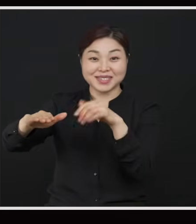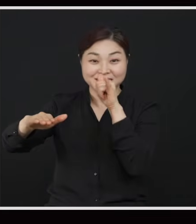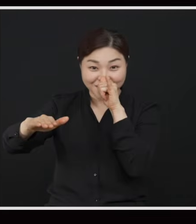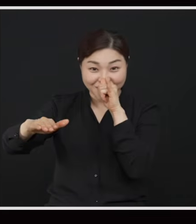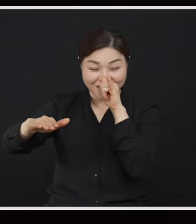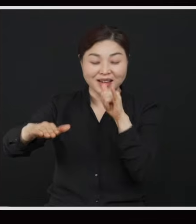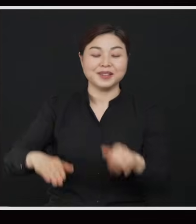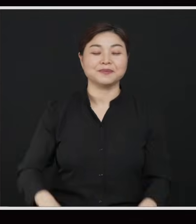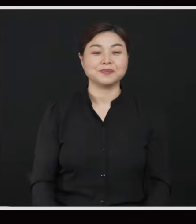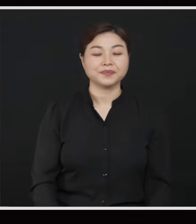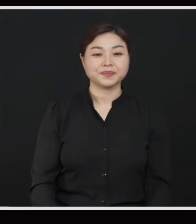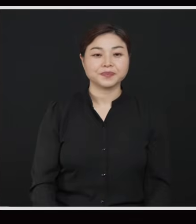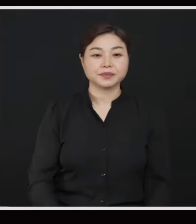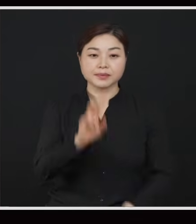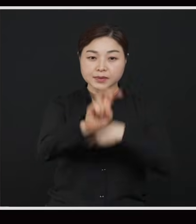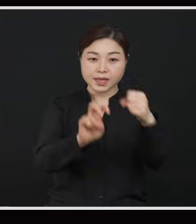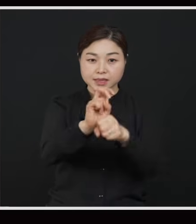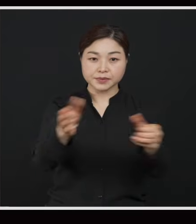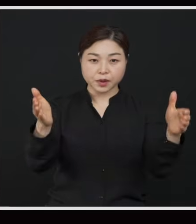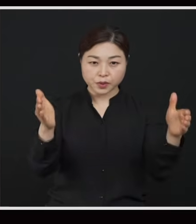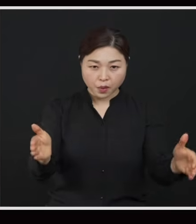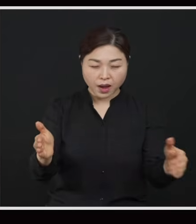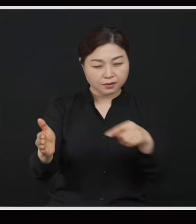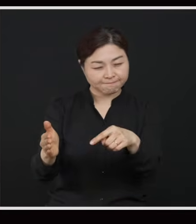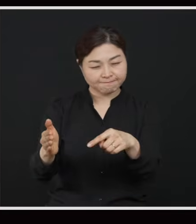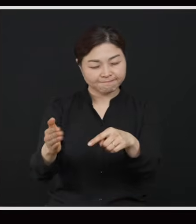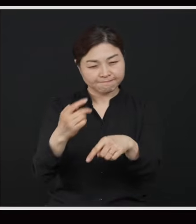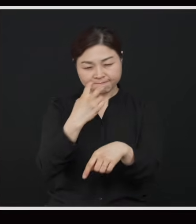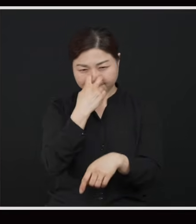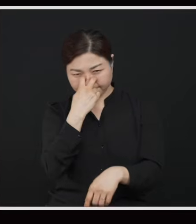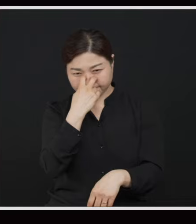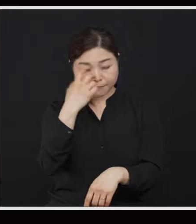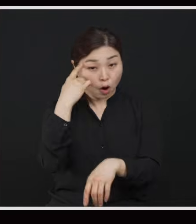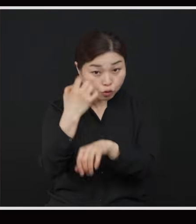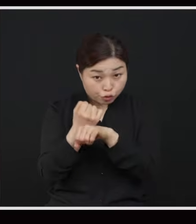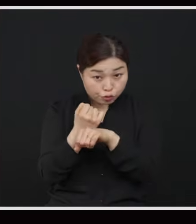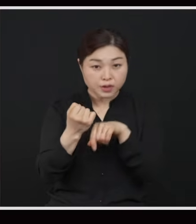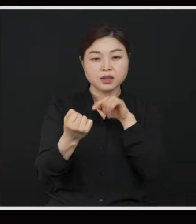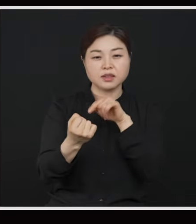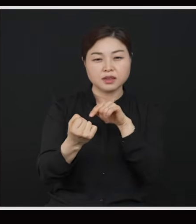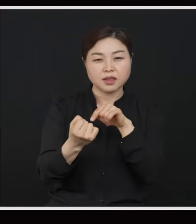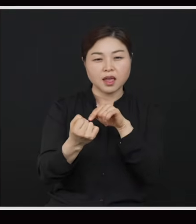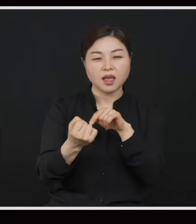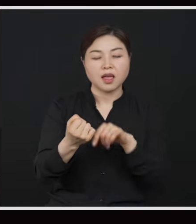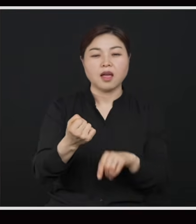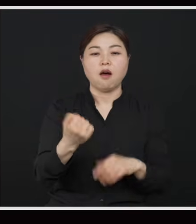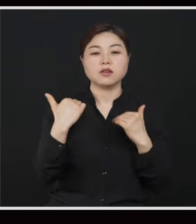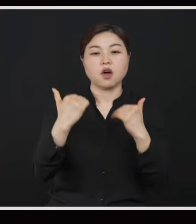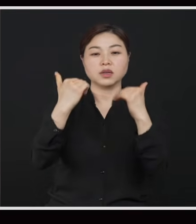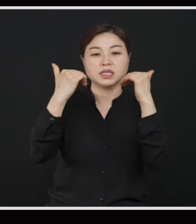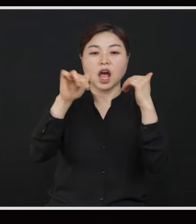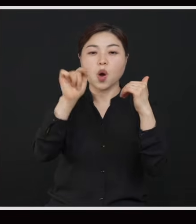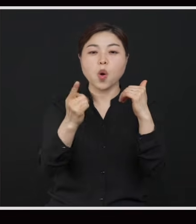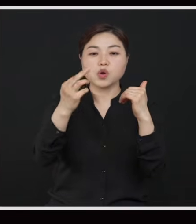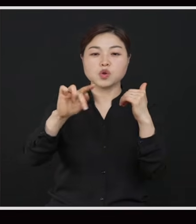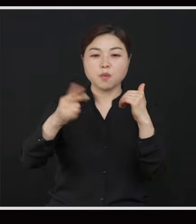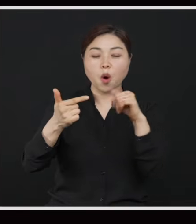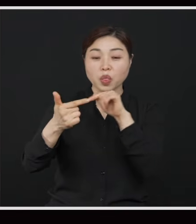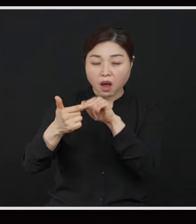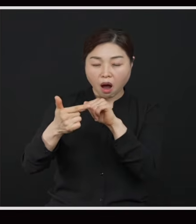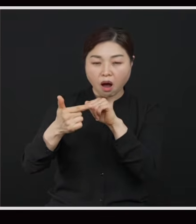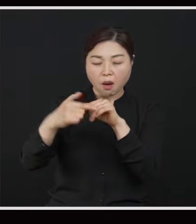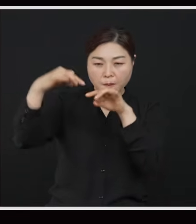그렇거든요. 근데 20년 동안 추적을 했더니 이 사람들은 성장 호르몬 수용체가 망가졌어요.